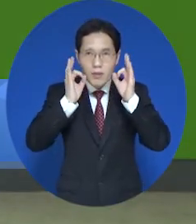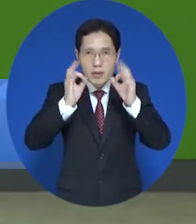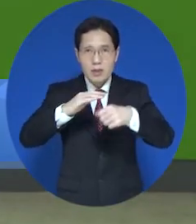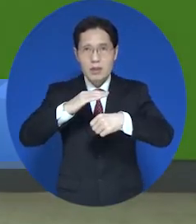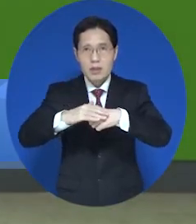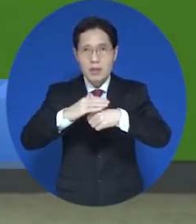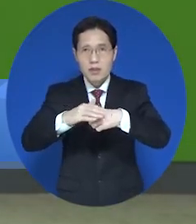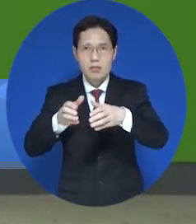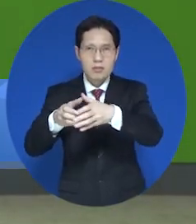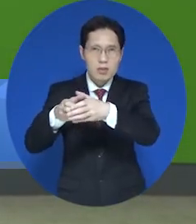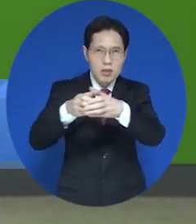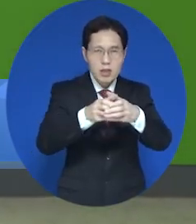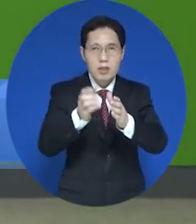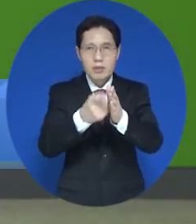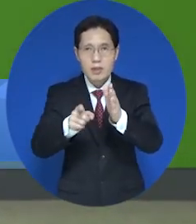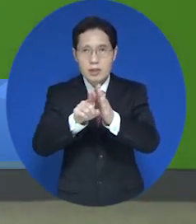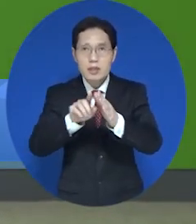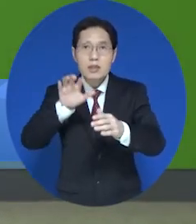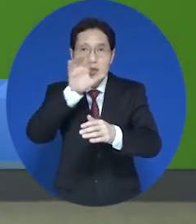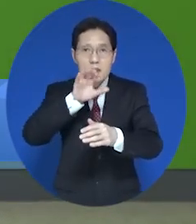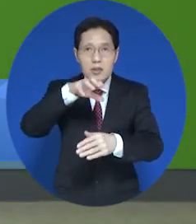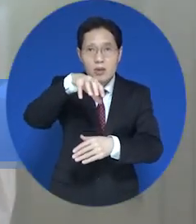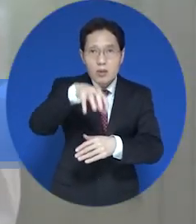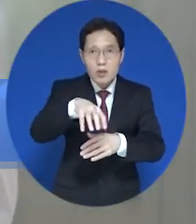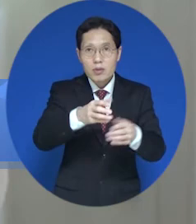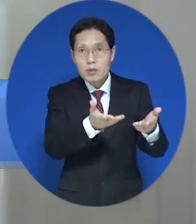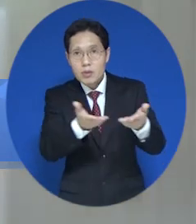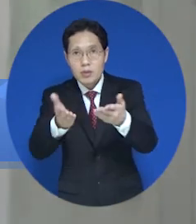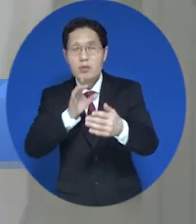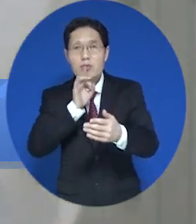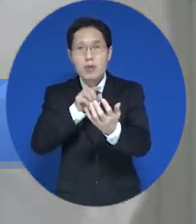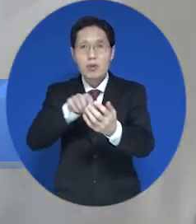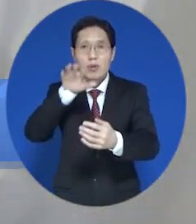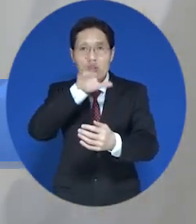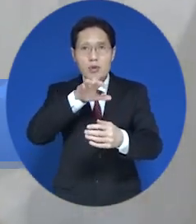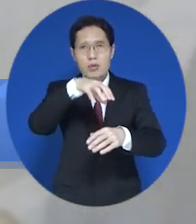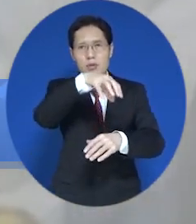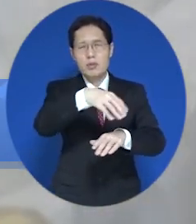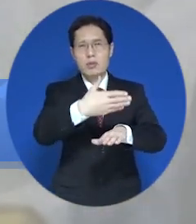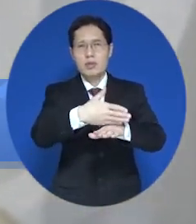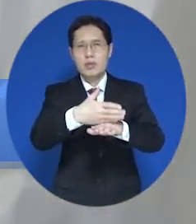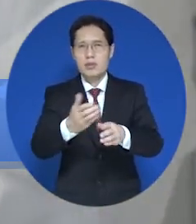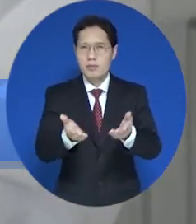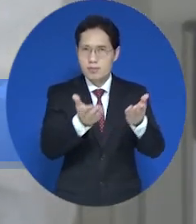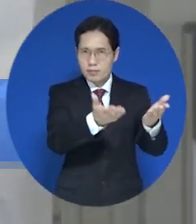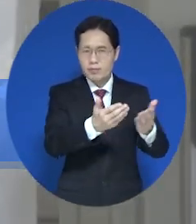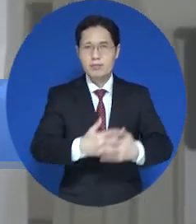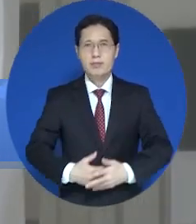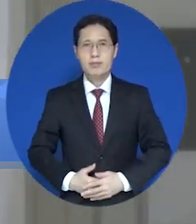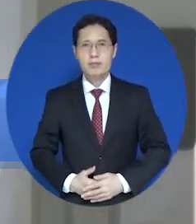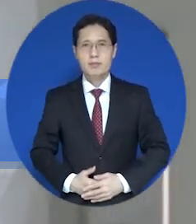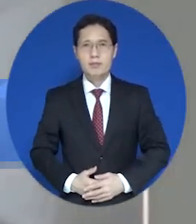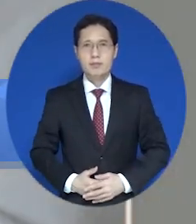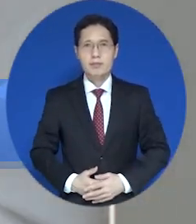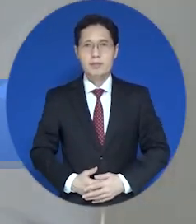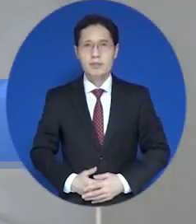대구 공동체를 위해 연수시설을 제공해 준 중앙교육연수원에 감사를 표했습니다.